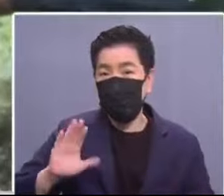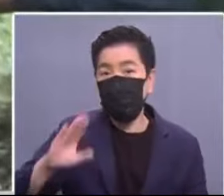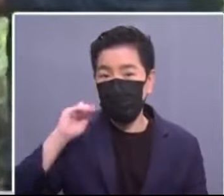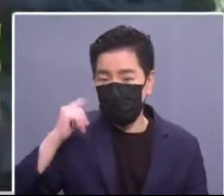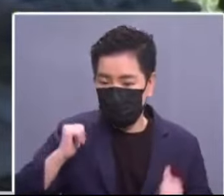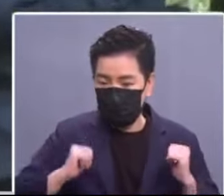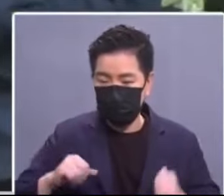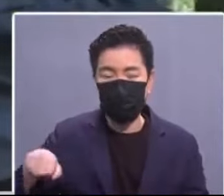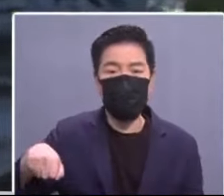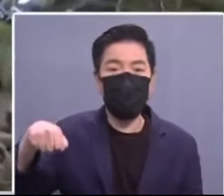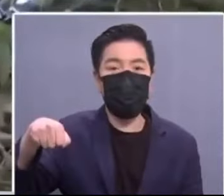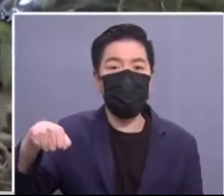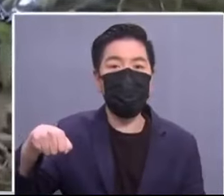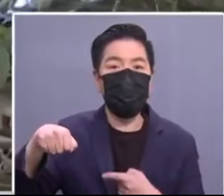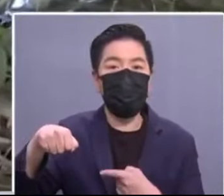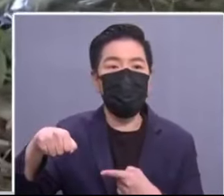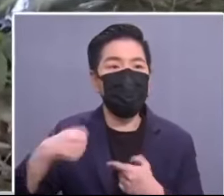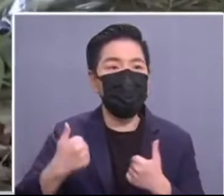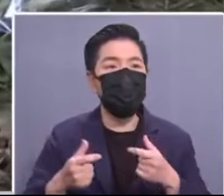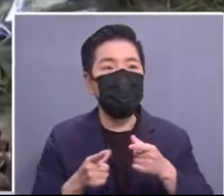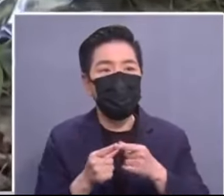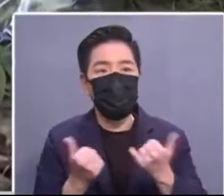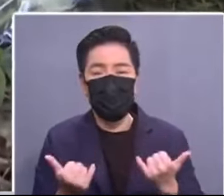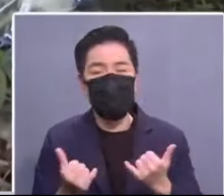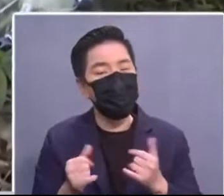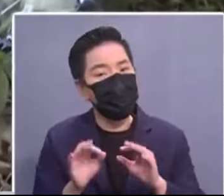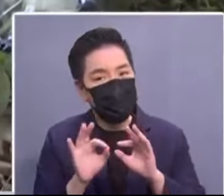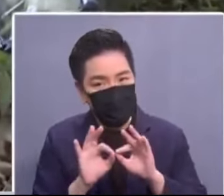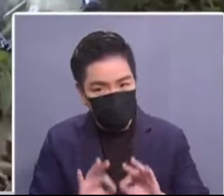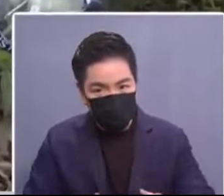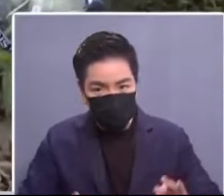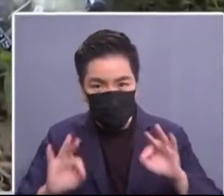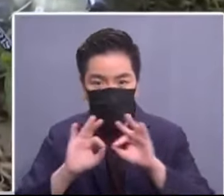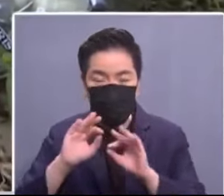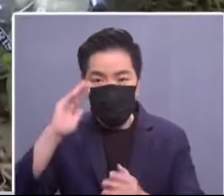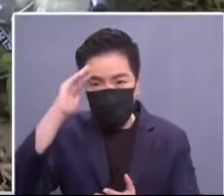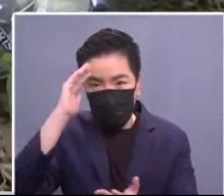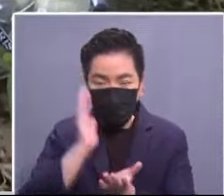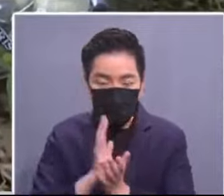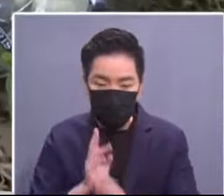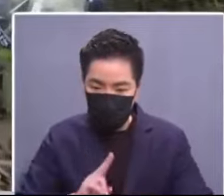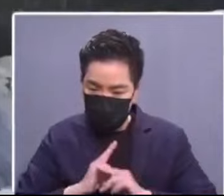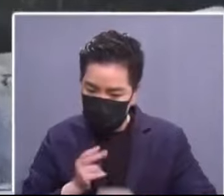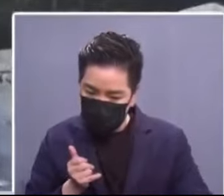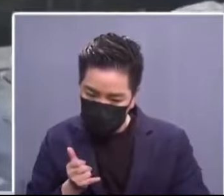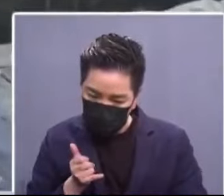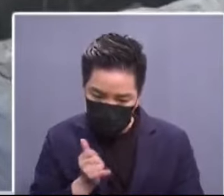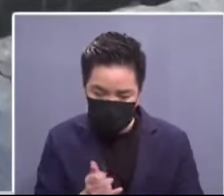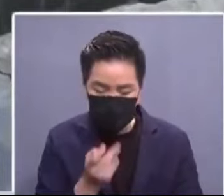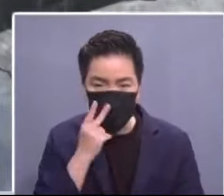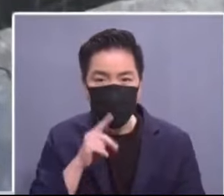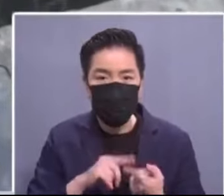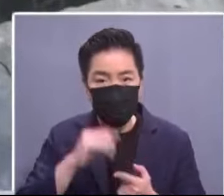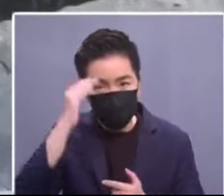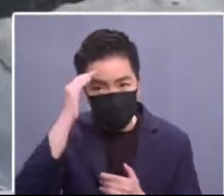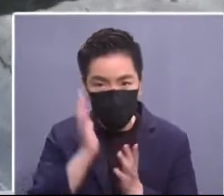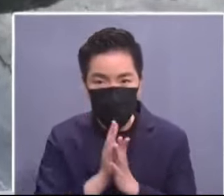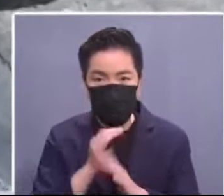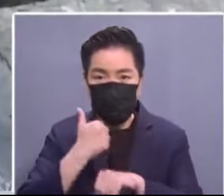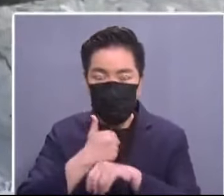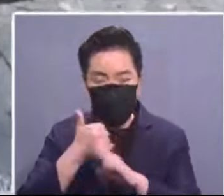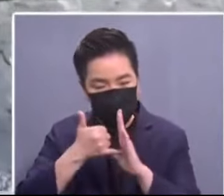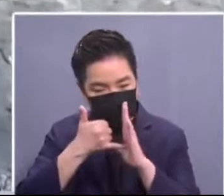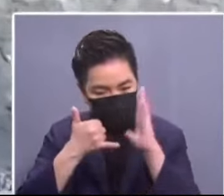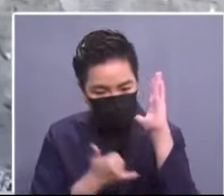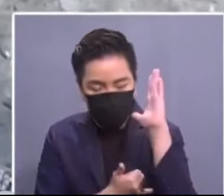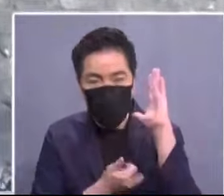เนี่ยค่ะเรื่องนี้เป็นเรื่องใหญ่มากนะคะผบ.ตร.ลงพื้นที่เองเลยพลตำรวจเอกสุวัฒน์แจ้งยอดสุขลง